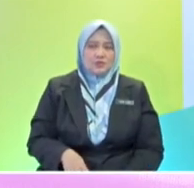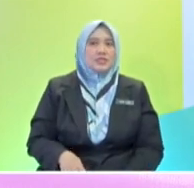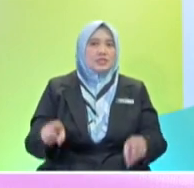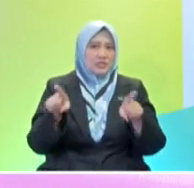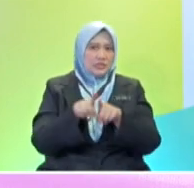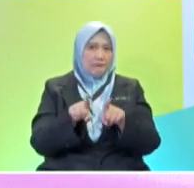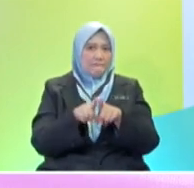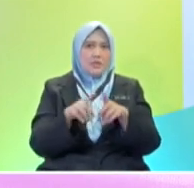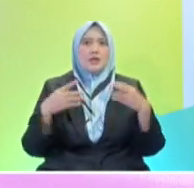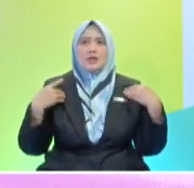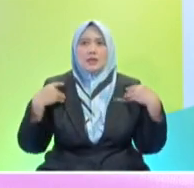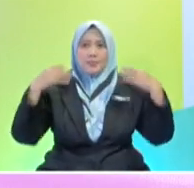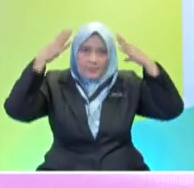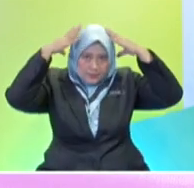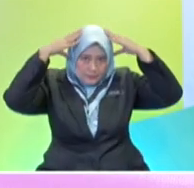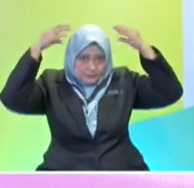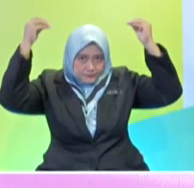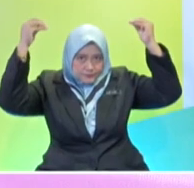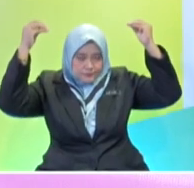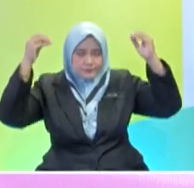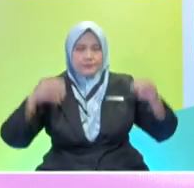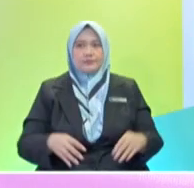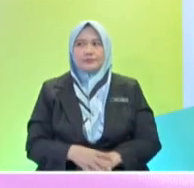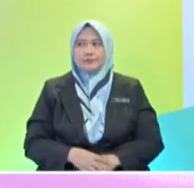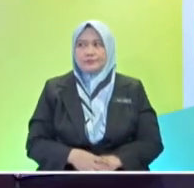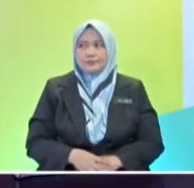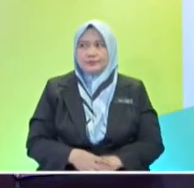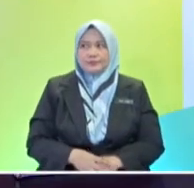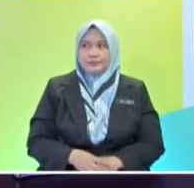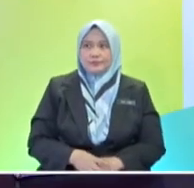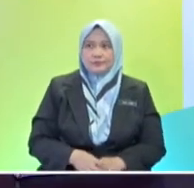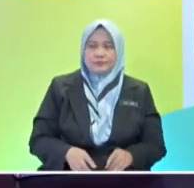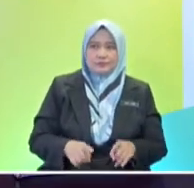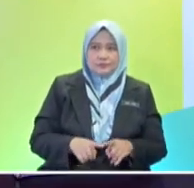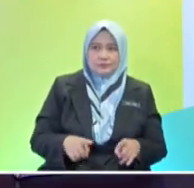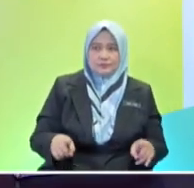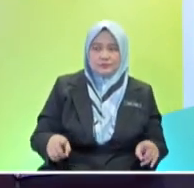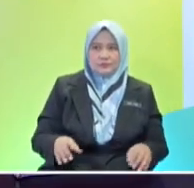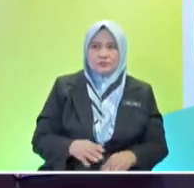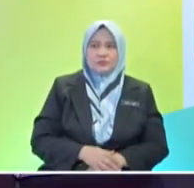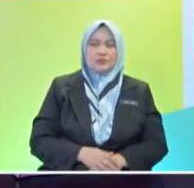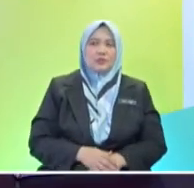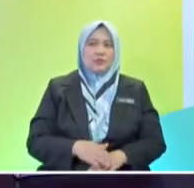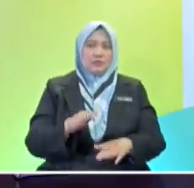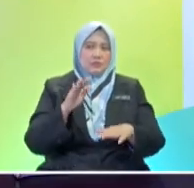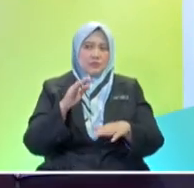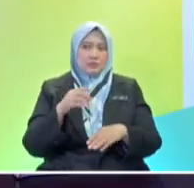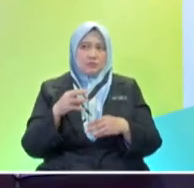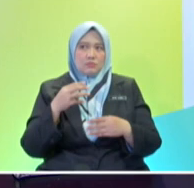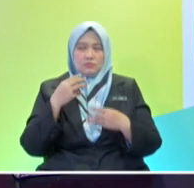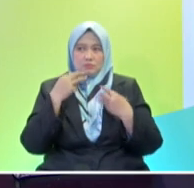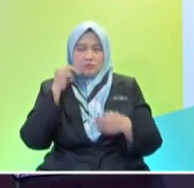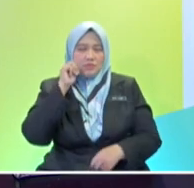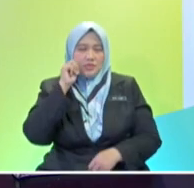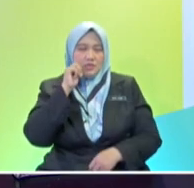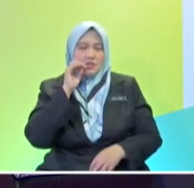cikgu. Okey, tapi berdasarkan jawapan Mira tadi, bawah tu atas tadi lembu dan bawah ialah